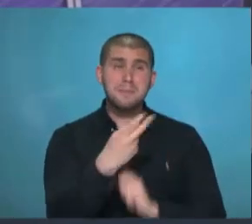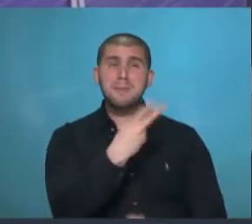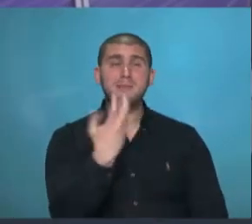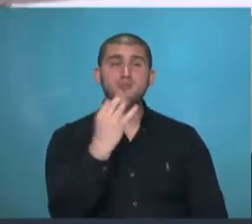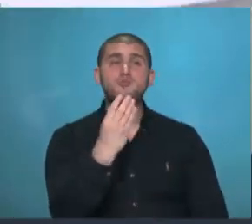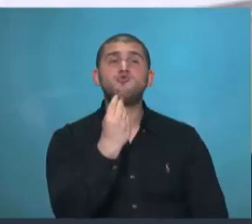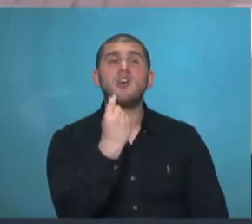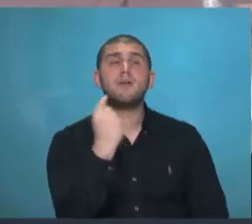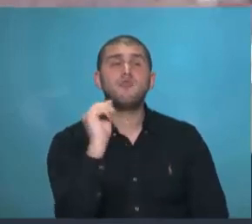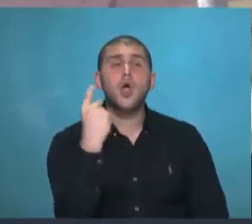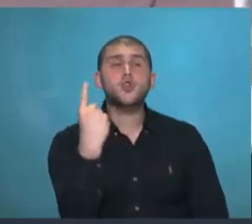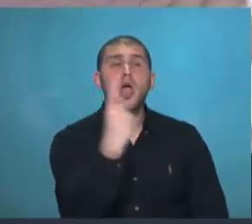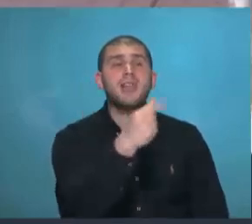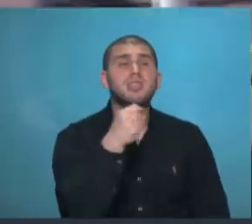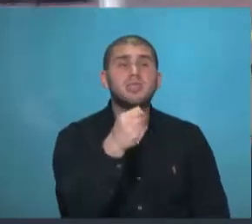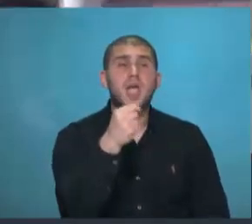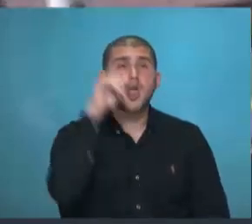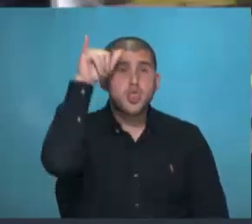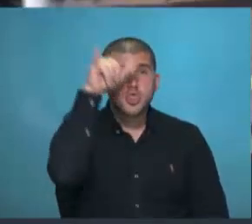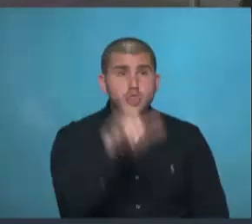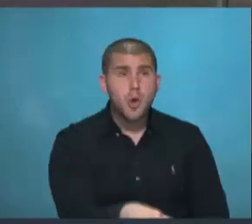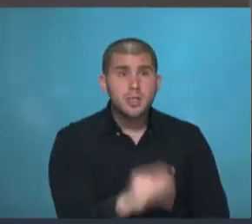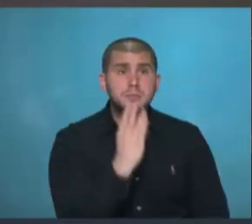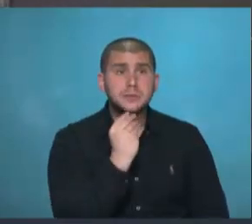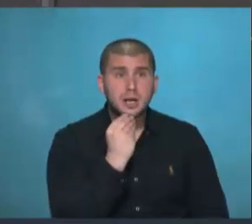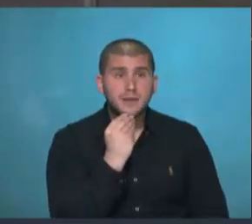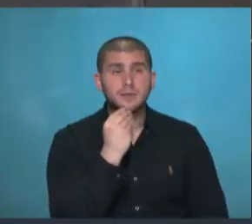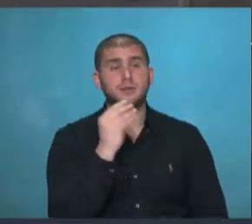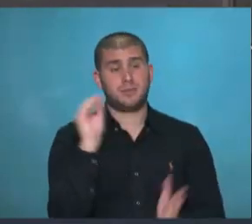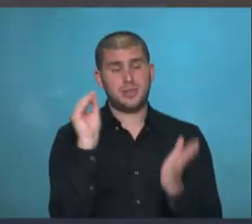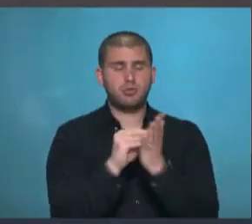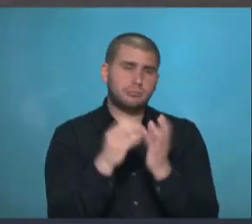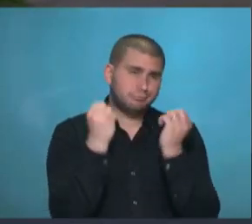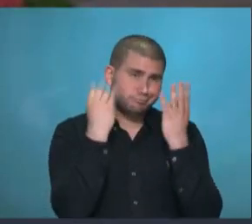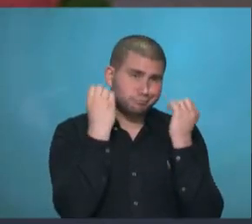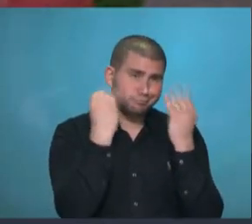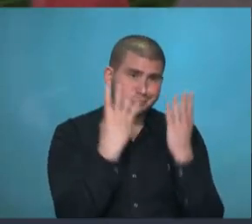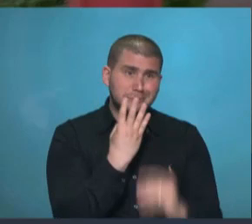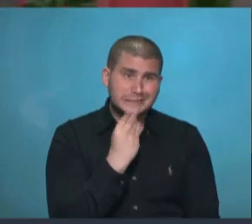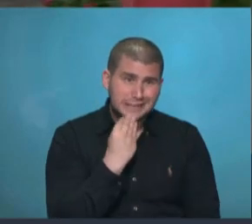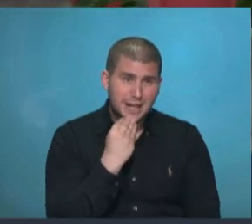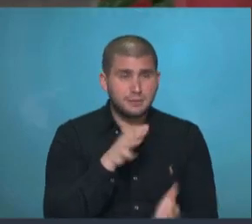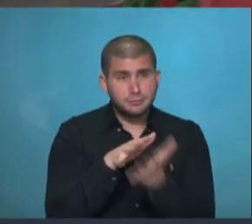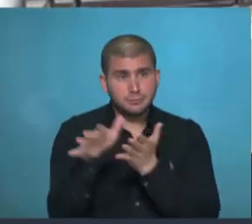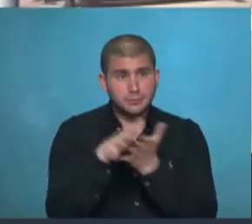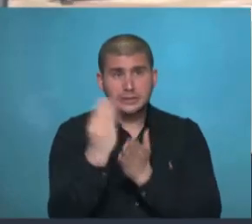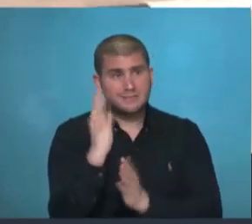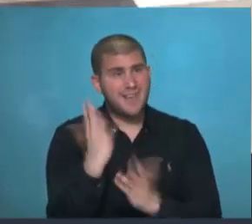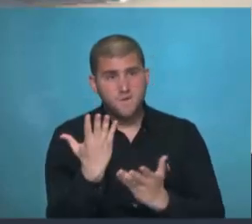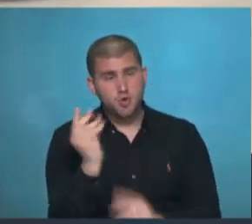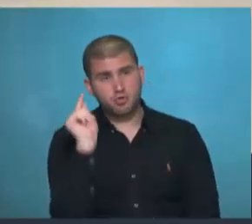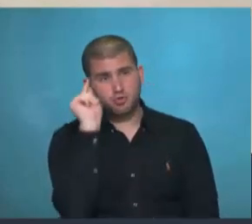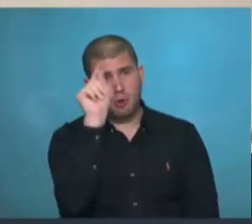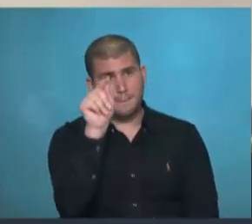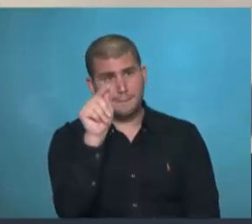250 שקלים על כל תייר שנוחת כאן, נרשם בכאילו בישראל, ומוציא את הכסף